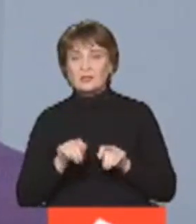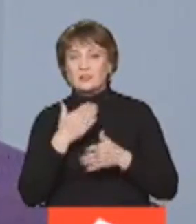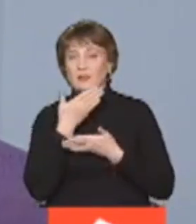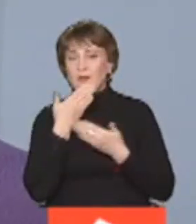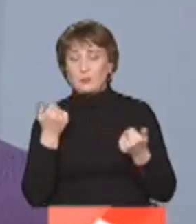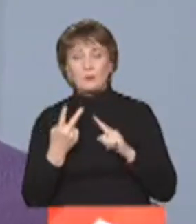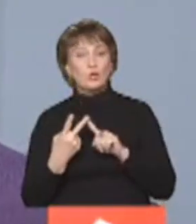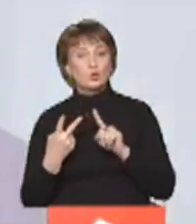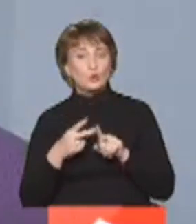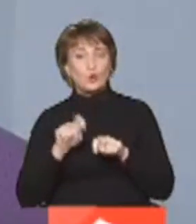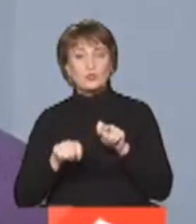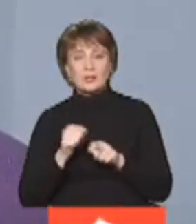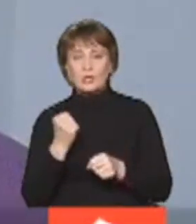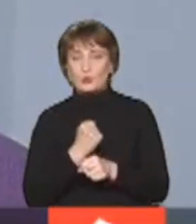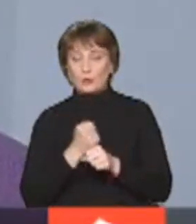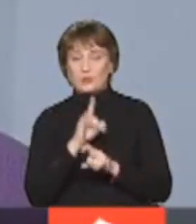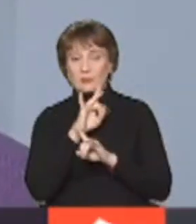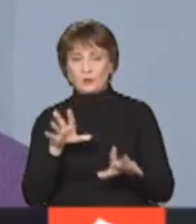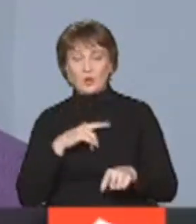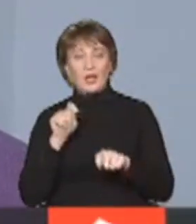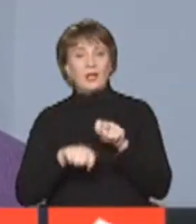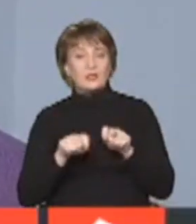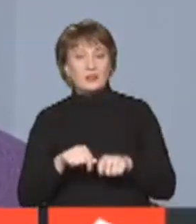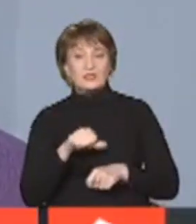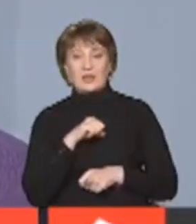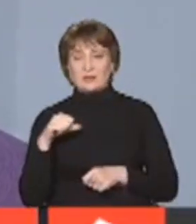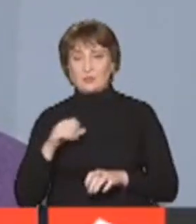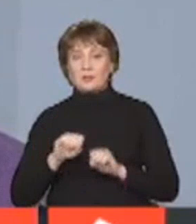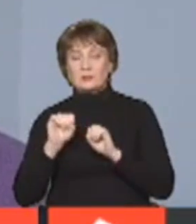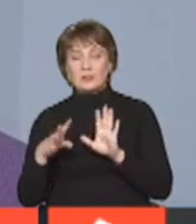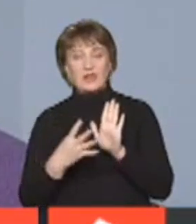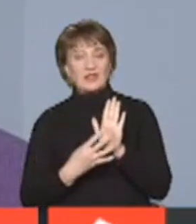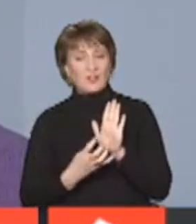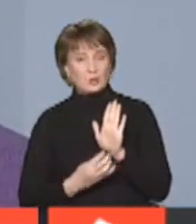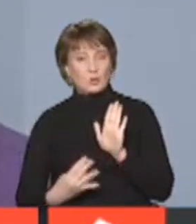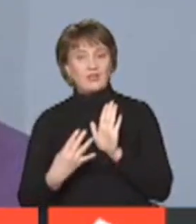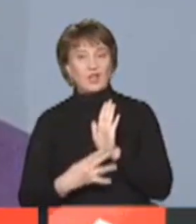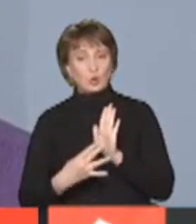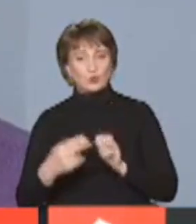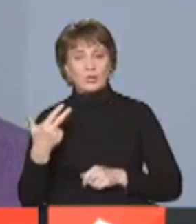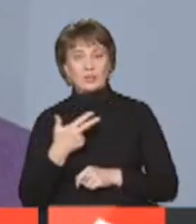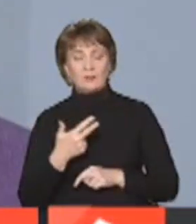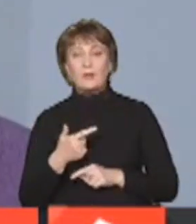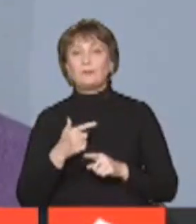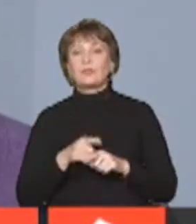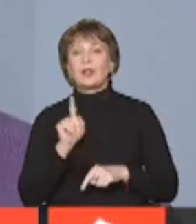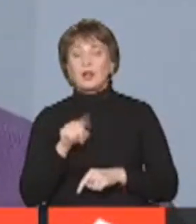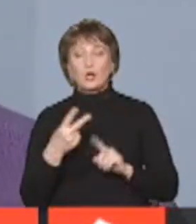тесту вже вам робити ніхто не буде. Ну, тест я здала сама, значить, це було 990 гривень, і другий тест